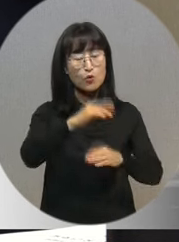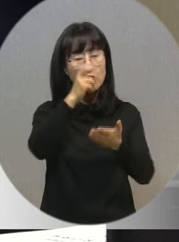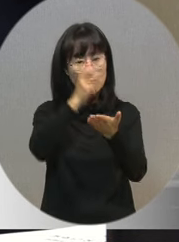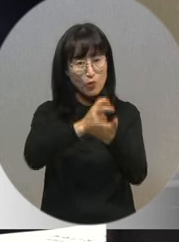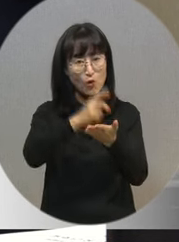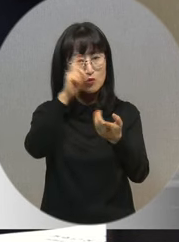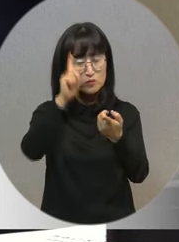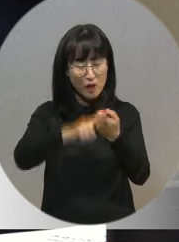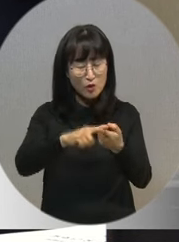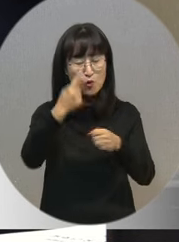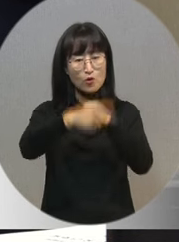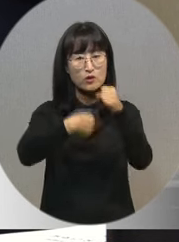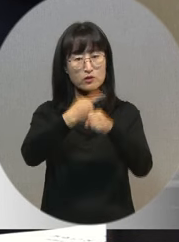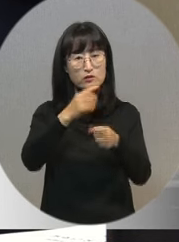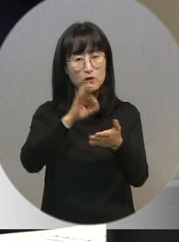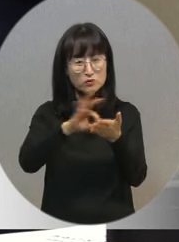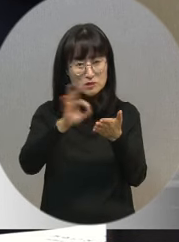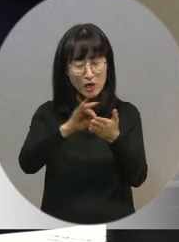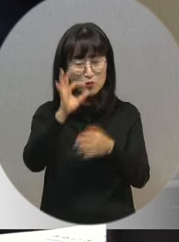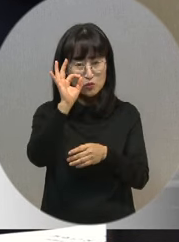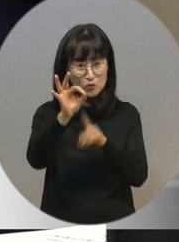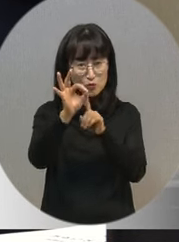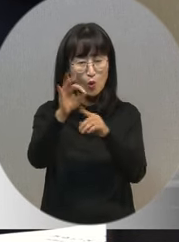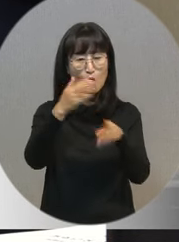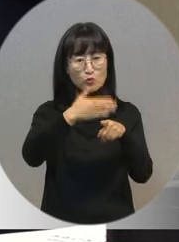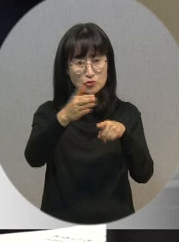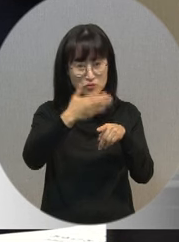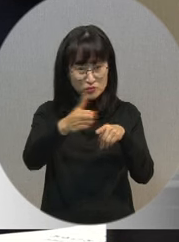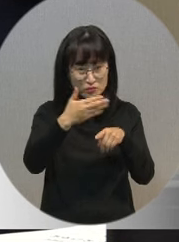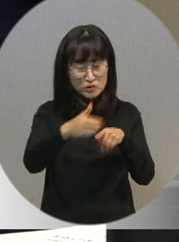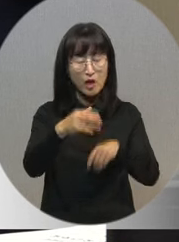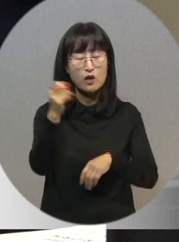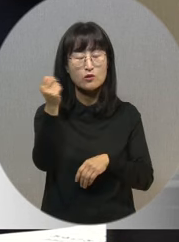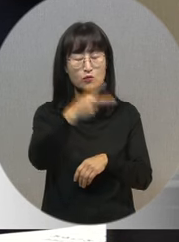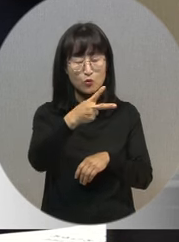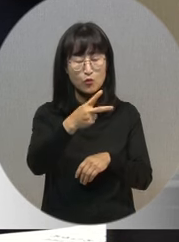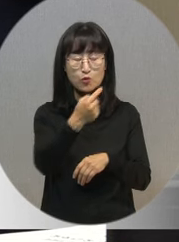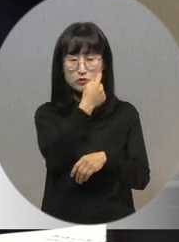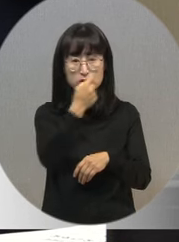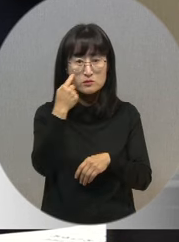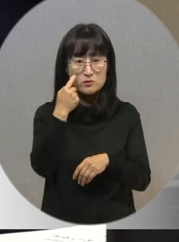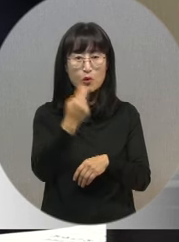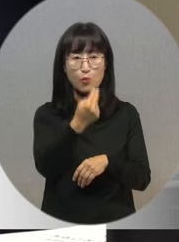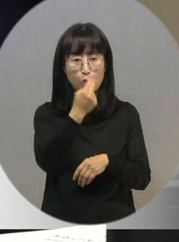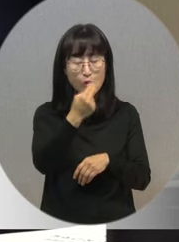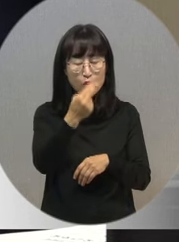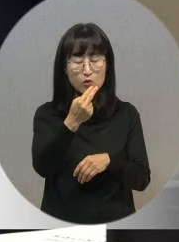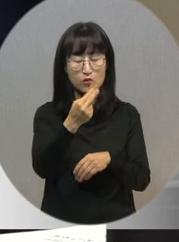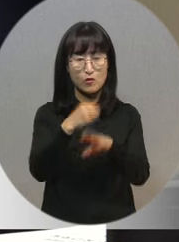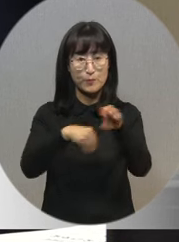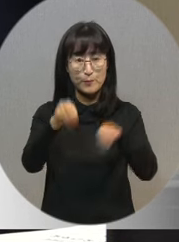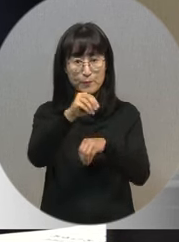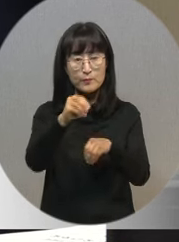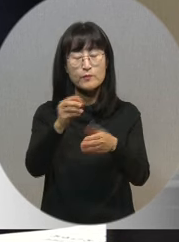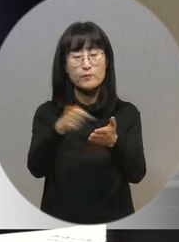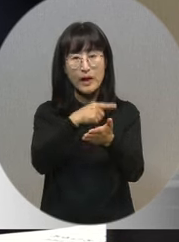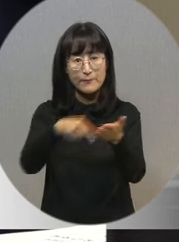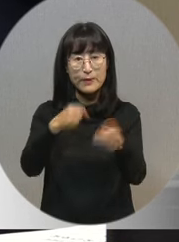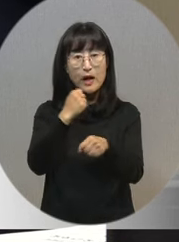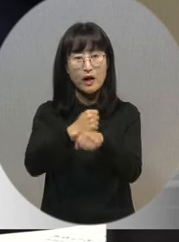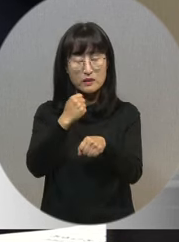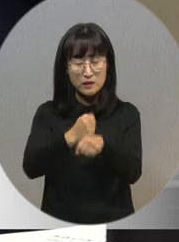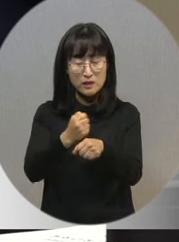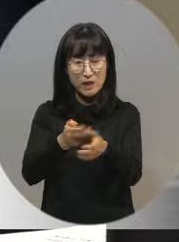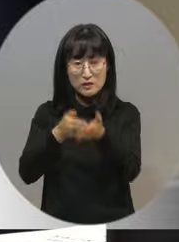연간 사용료에 관한 분할납부 및 보증보험 대체를 요청하였으나 미래 한강 군부는이를 묵살하고 낙찰자